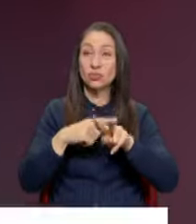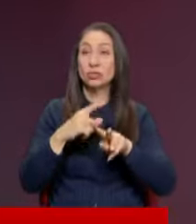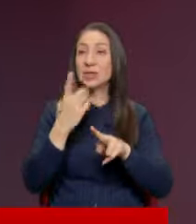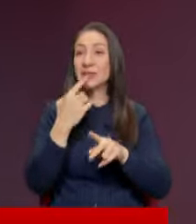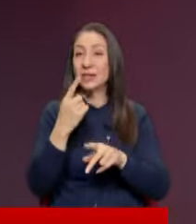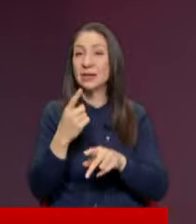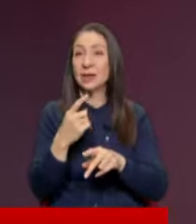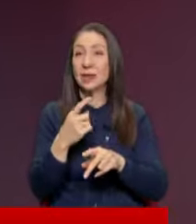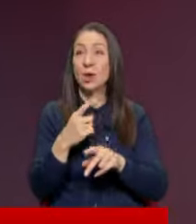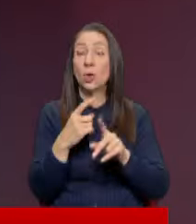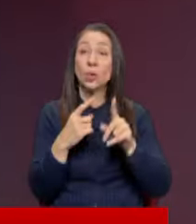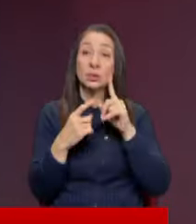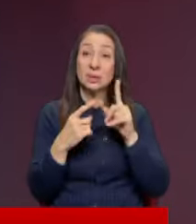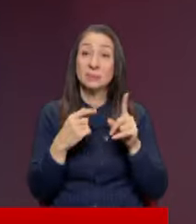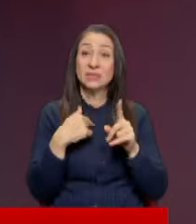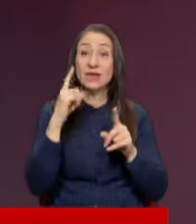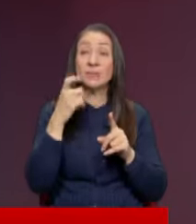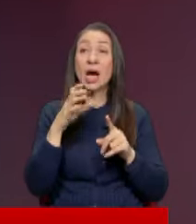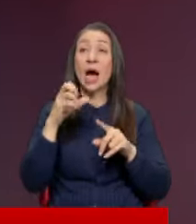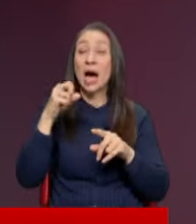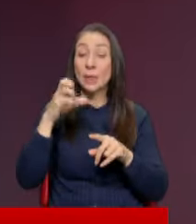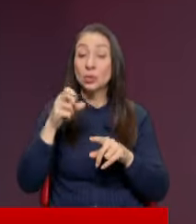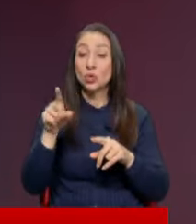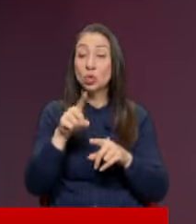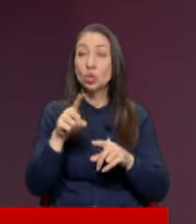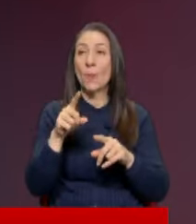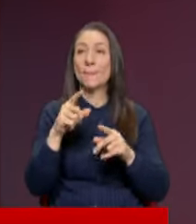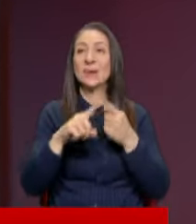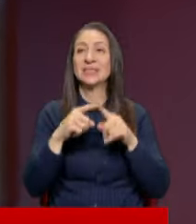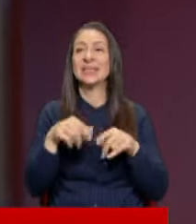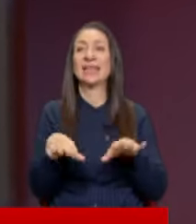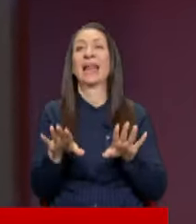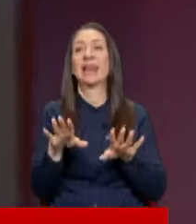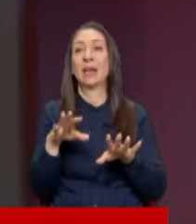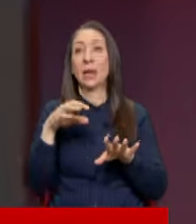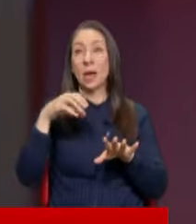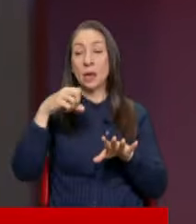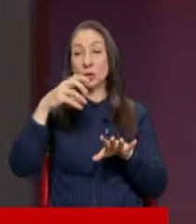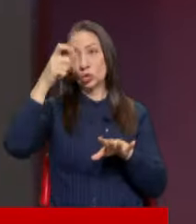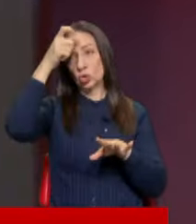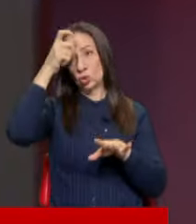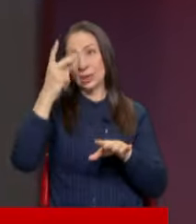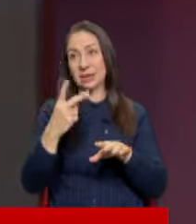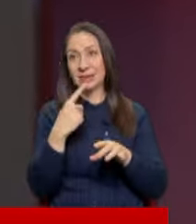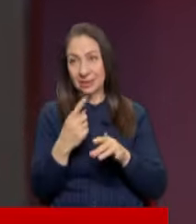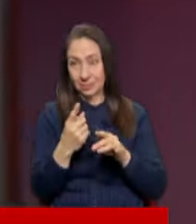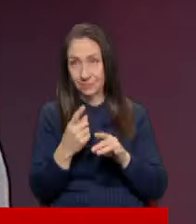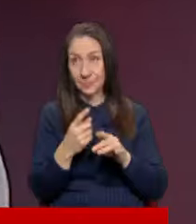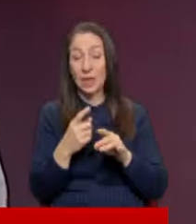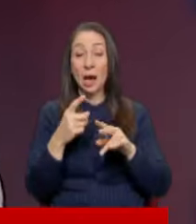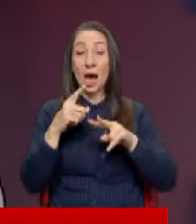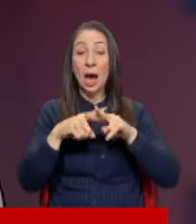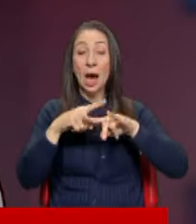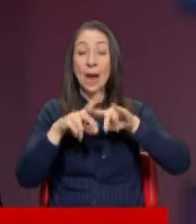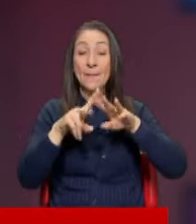kesinlikle bir şey oldu ama biz fark etmedik AKP Türk Partisi değildir dedi AKP Türki evli partisidir dedi Ahmet